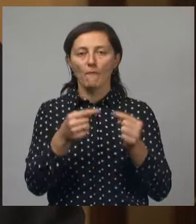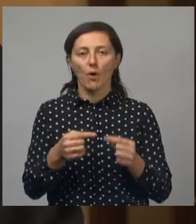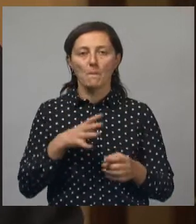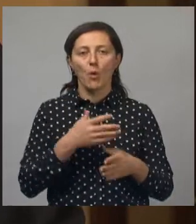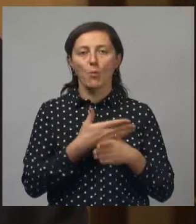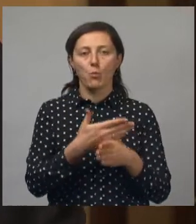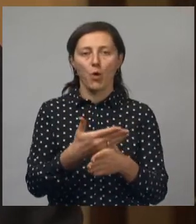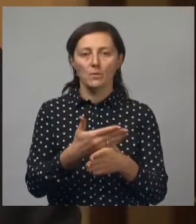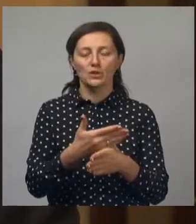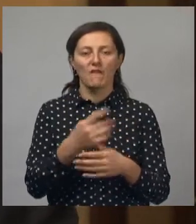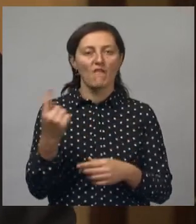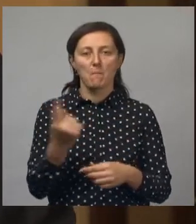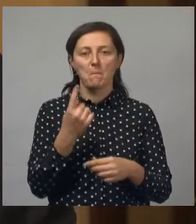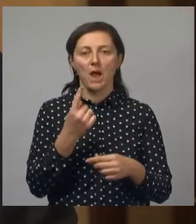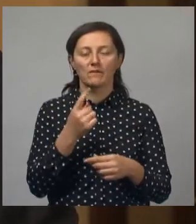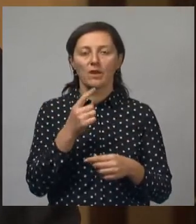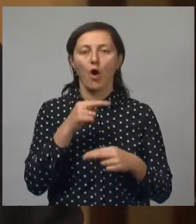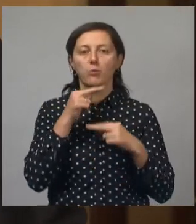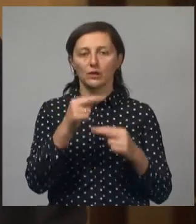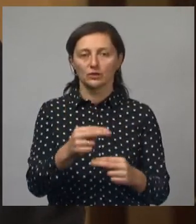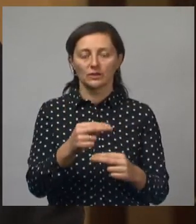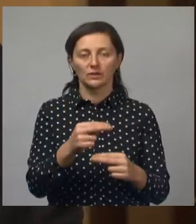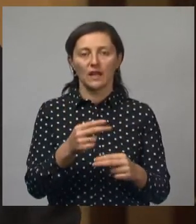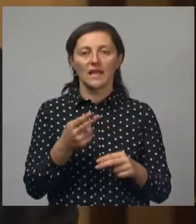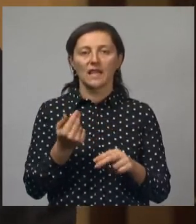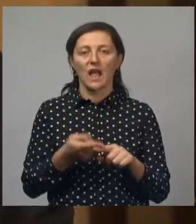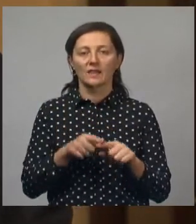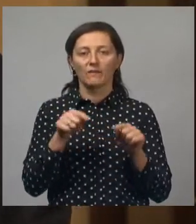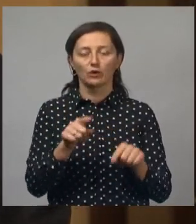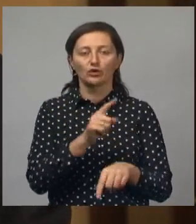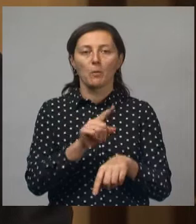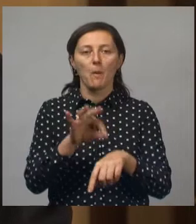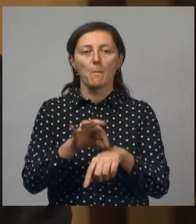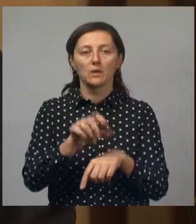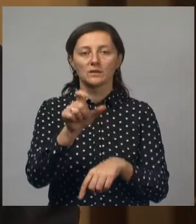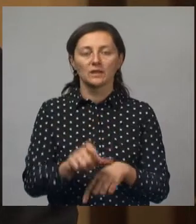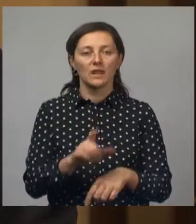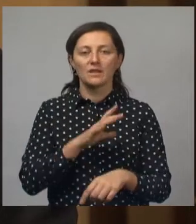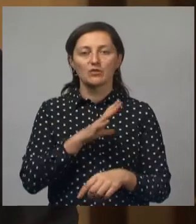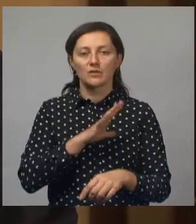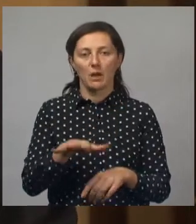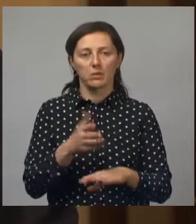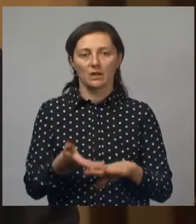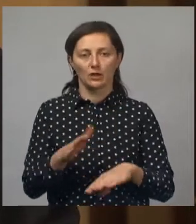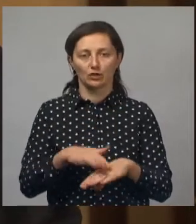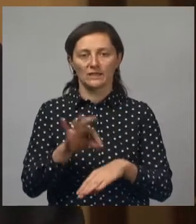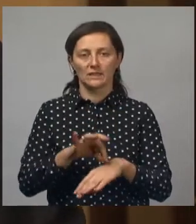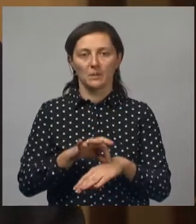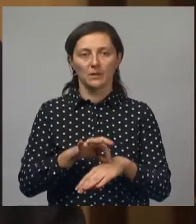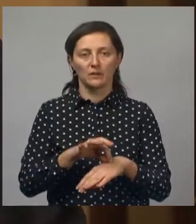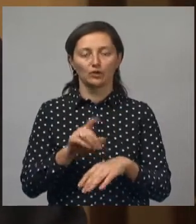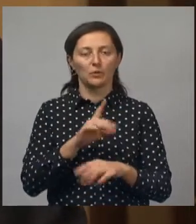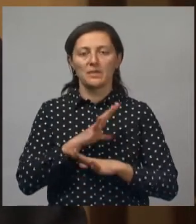помощь в первичном звене на амбулаторном этапе. Для того, чтобы пациенты не доходили до состояния тяжести такой, что необходимо было